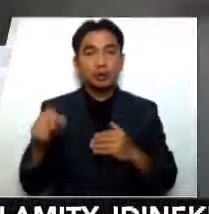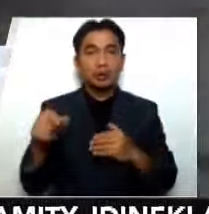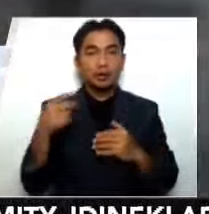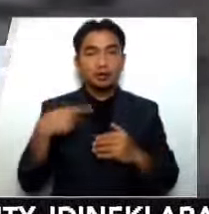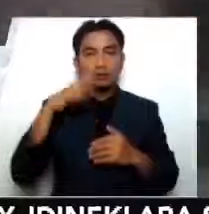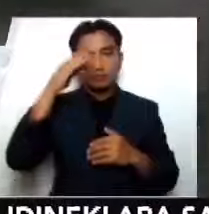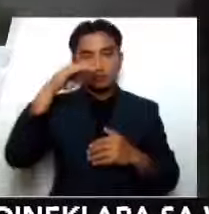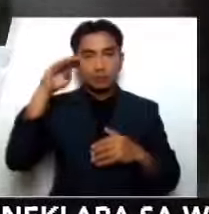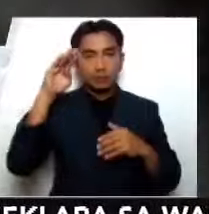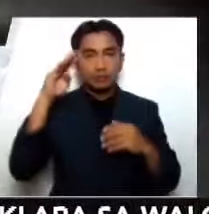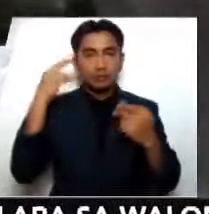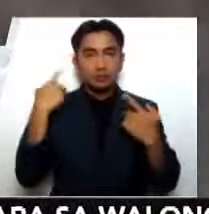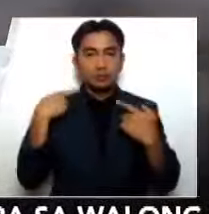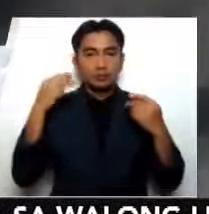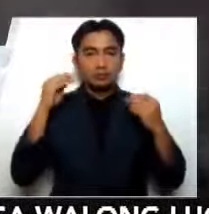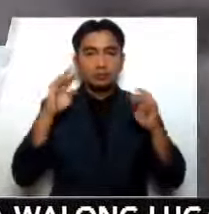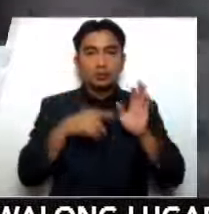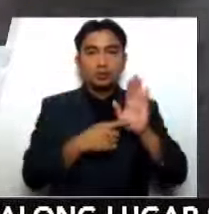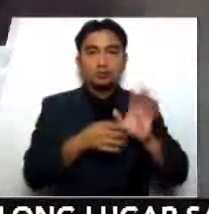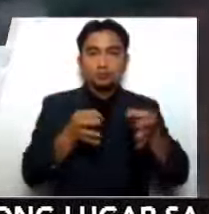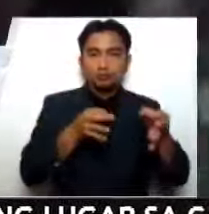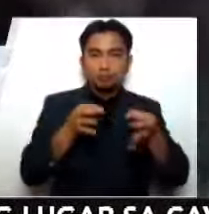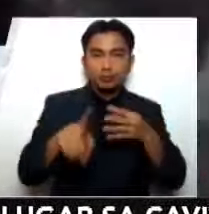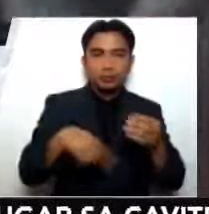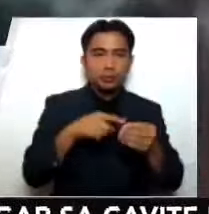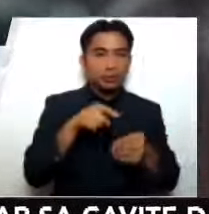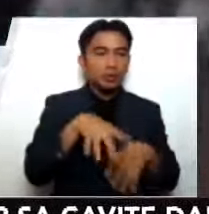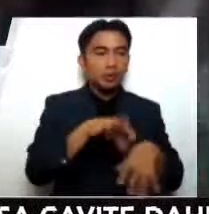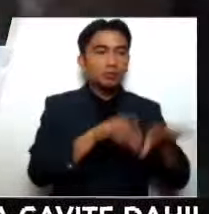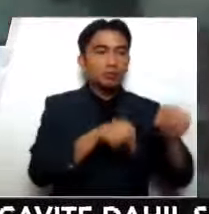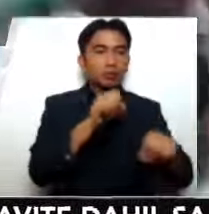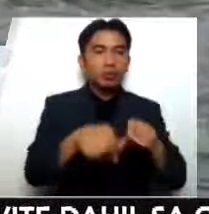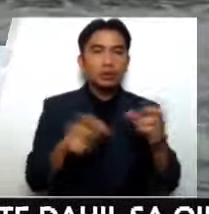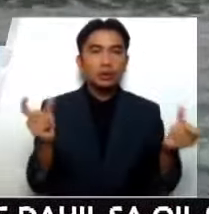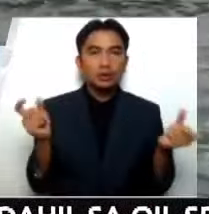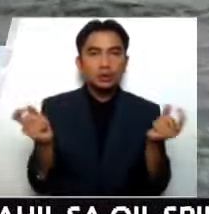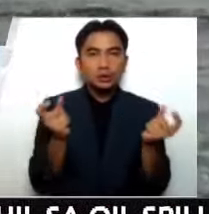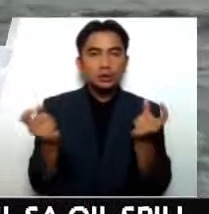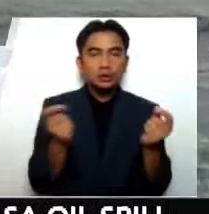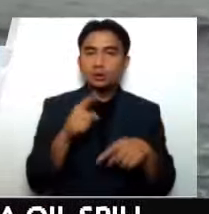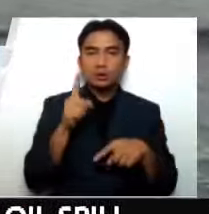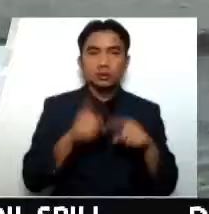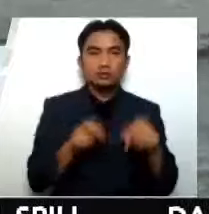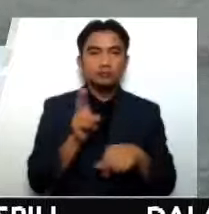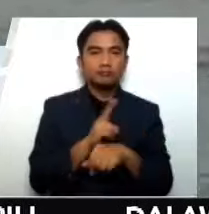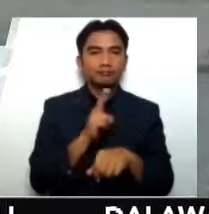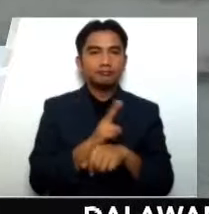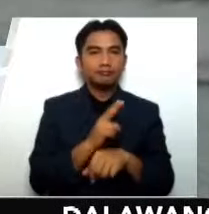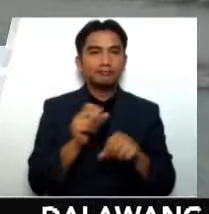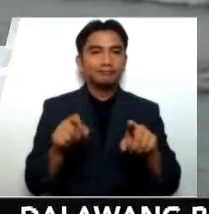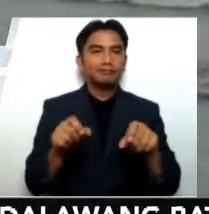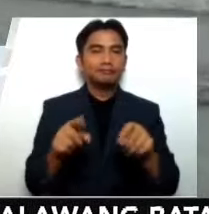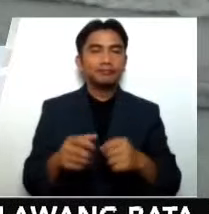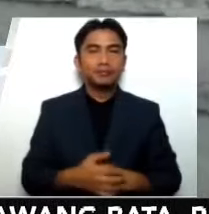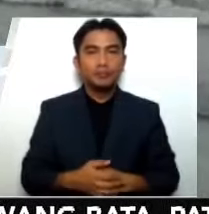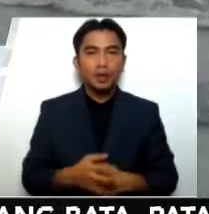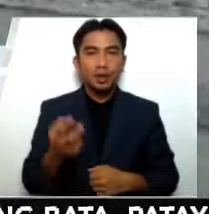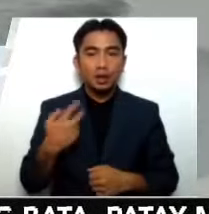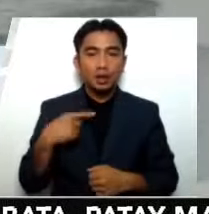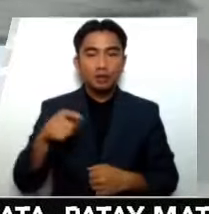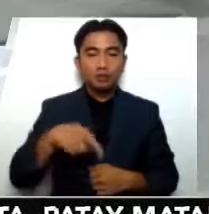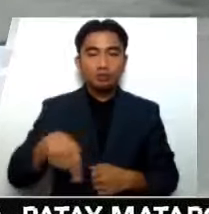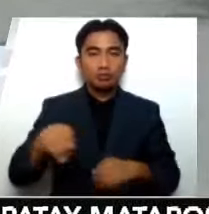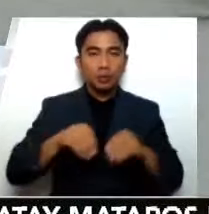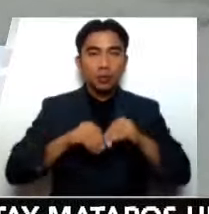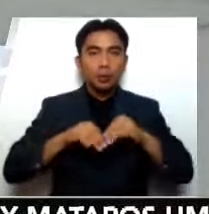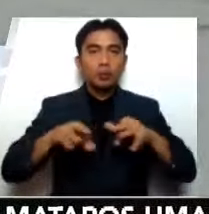Rimulya ang video na ito ng mga bagong huling alimasag na hindi na mapapakinabangan. Umabot na kasi sa mga dalampasigan ng probinsya ang langis